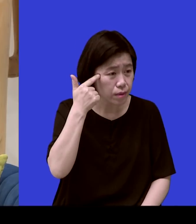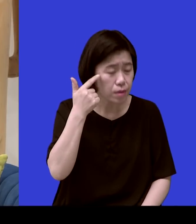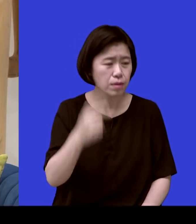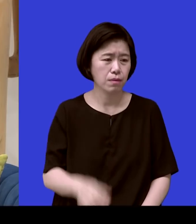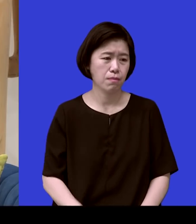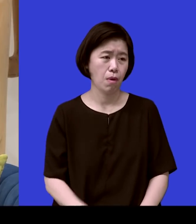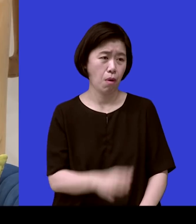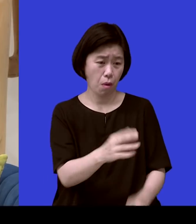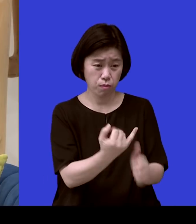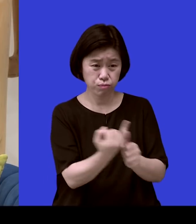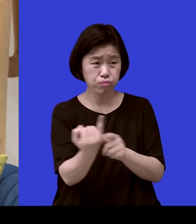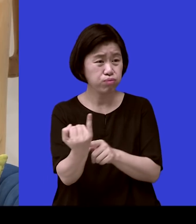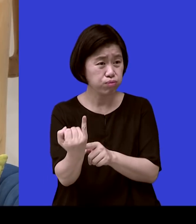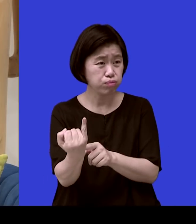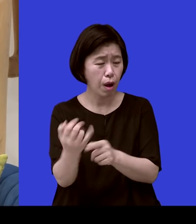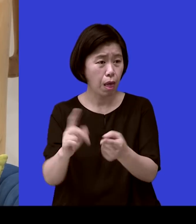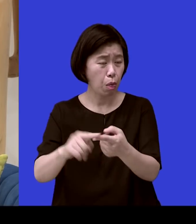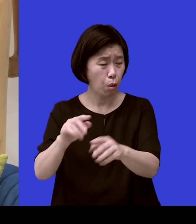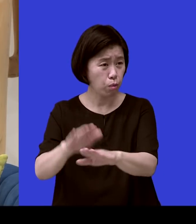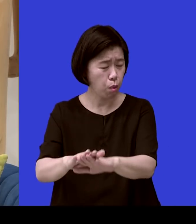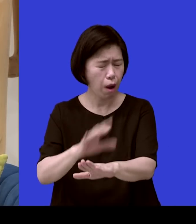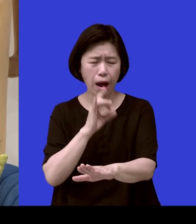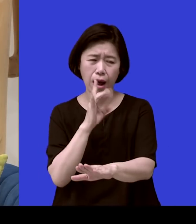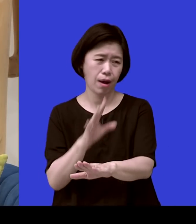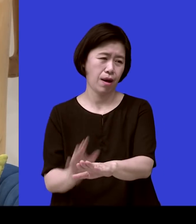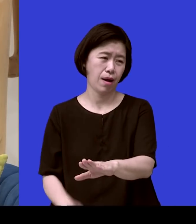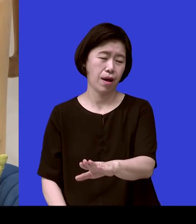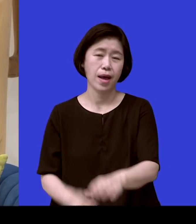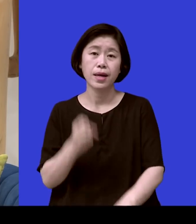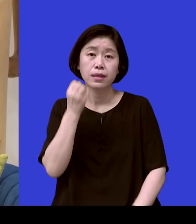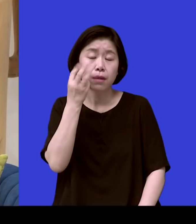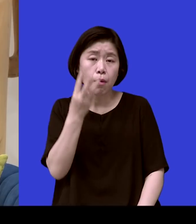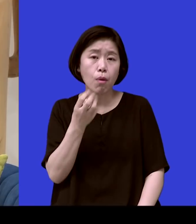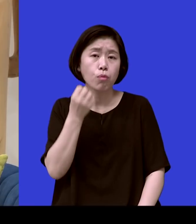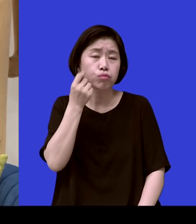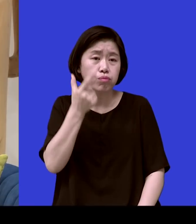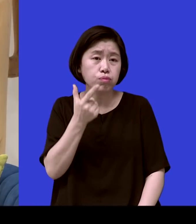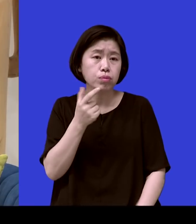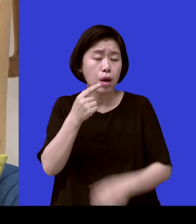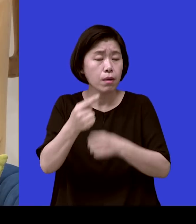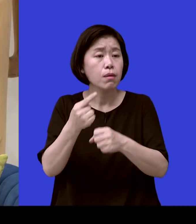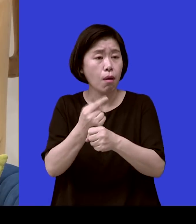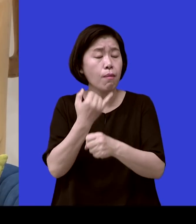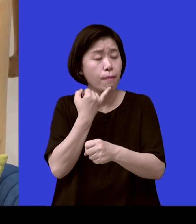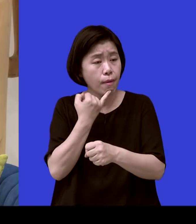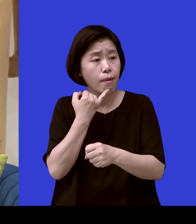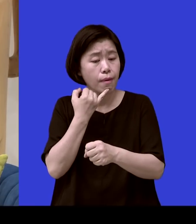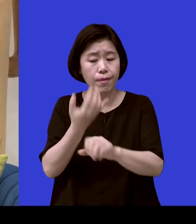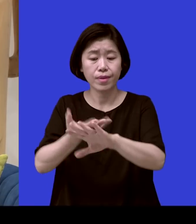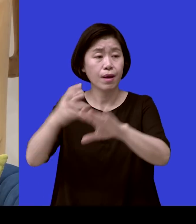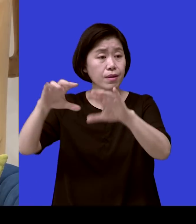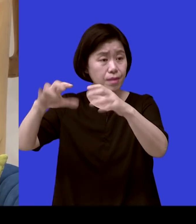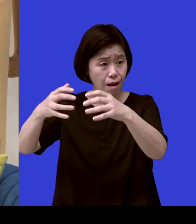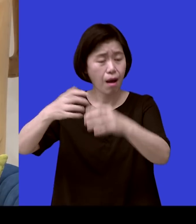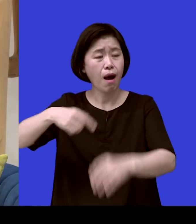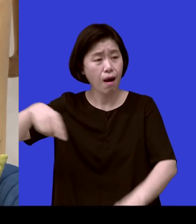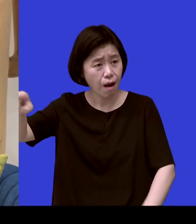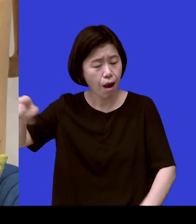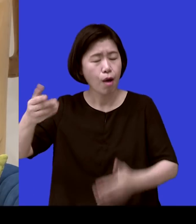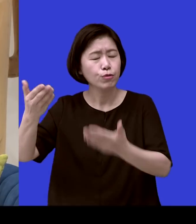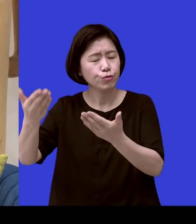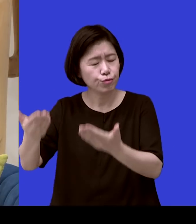같다고 한 6개월이든 아니면 한 1년이든 좀 외국에 나가서 좀